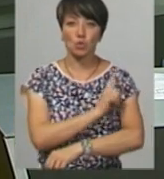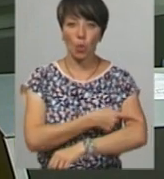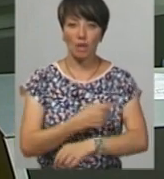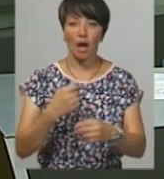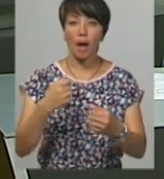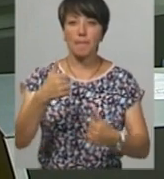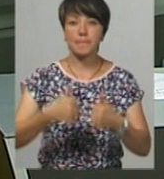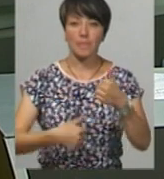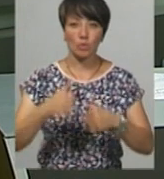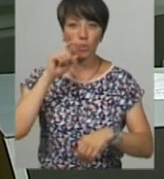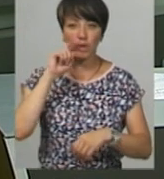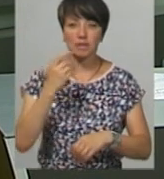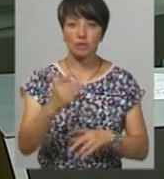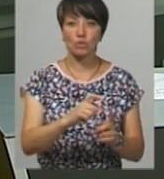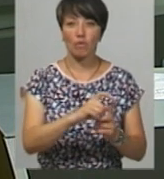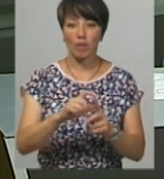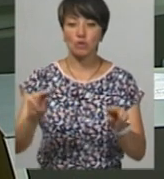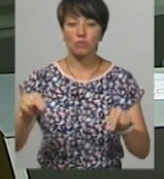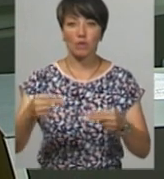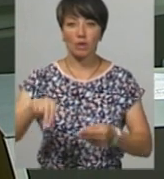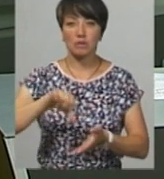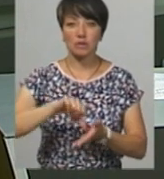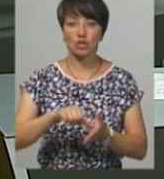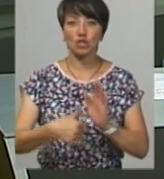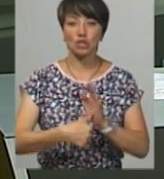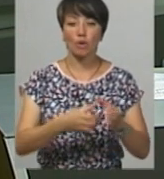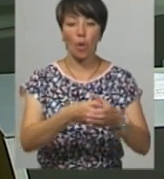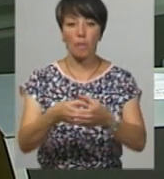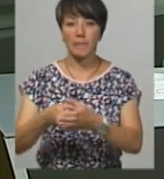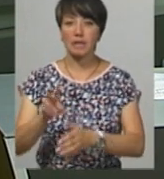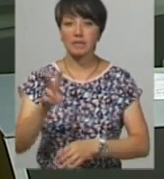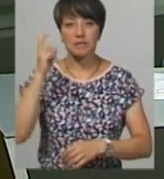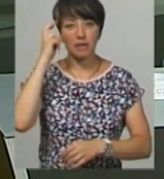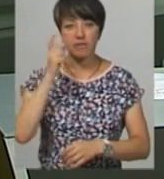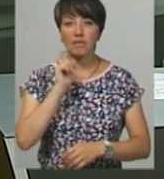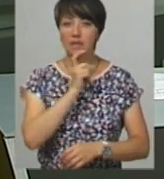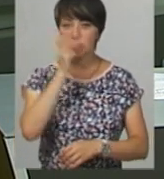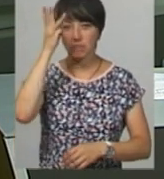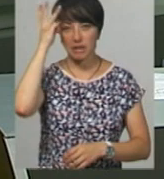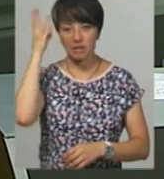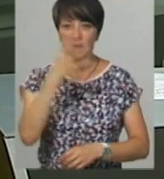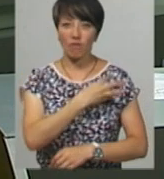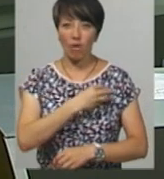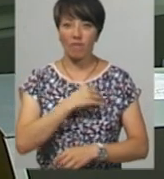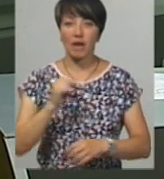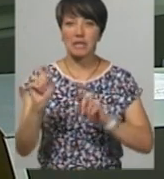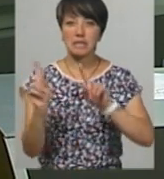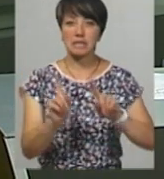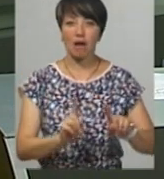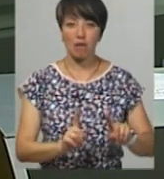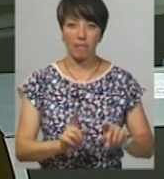України Альона Дьоміна. За її словами, у чемпіонаті брали участь 6 команд – 2 з Києва, Вінниці, Хмельницького, Львова і